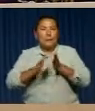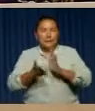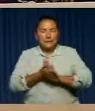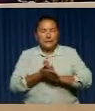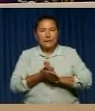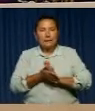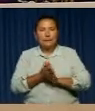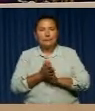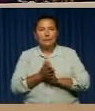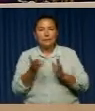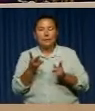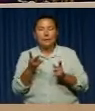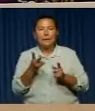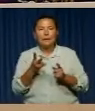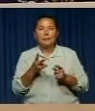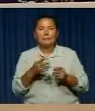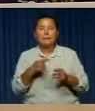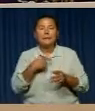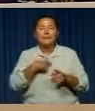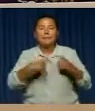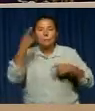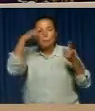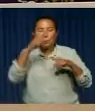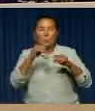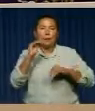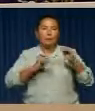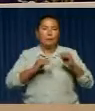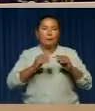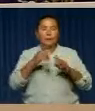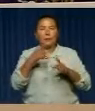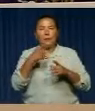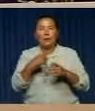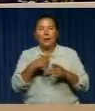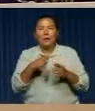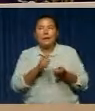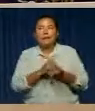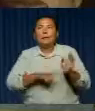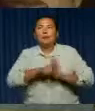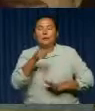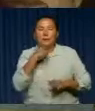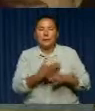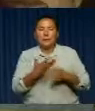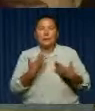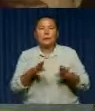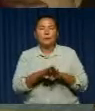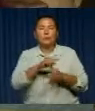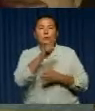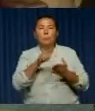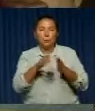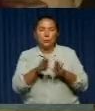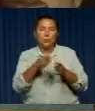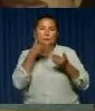Өз-өзімізге біз кері әсерін тегізіп жатырмыз, білместіктен. Түсінікті. Енді тағы да бір көрерменнен мынандай сұрақ келіп